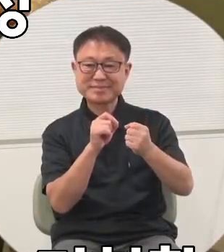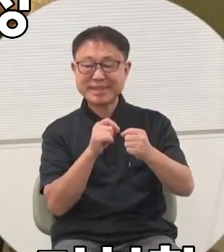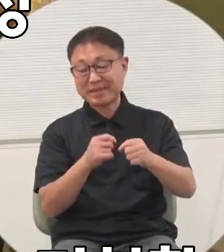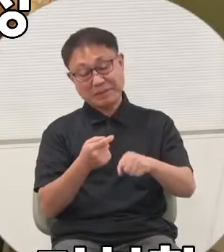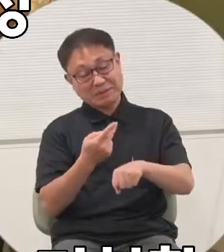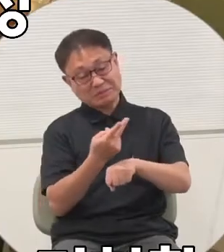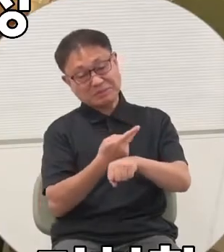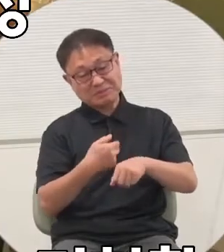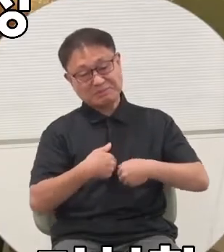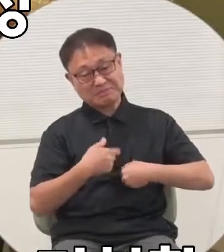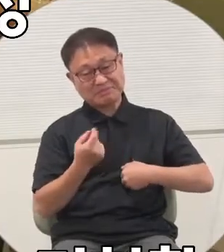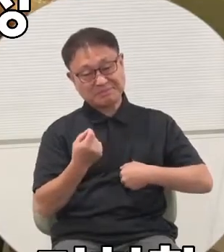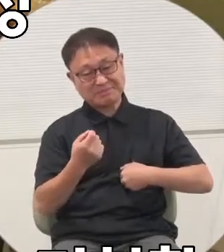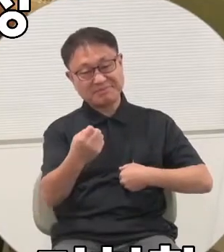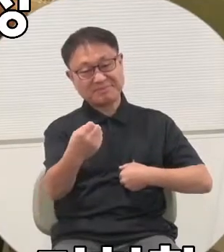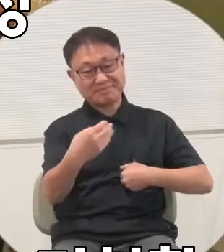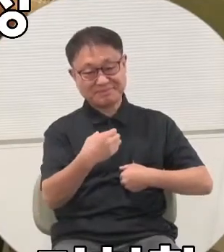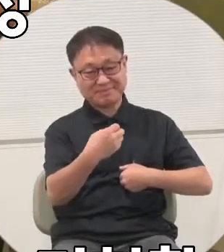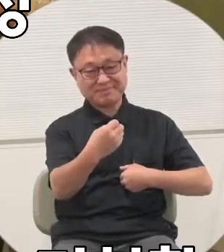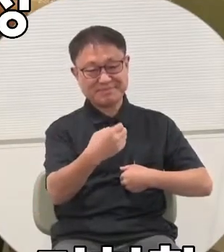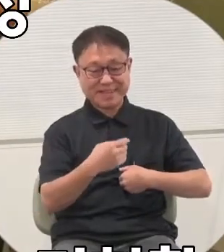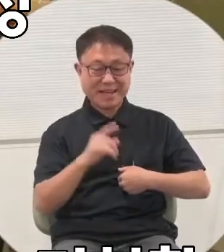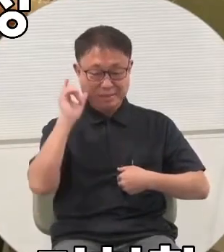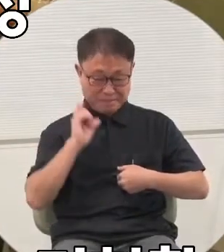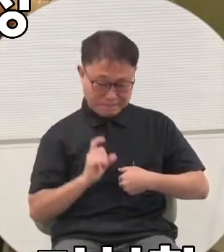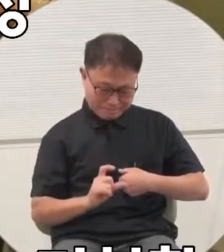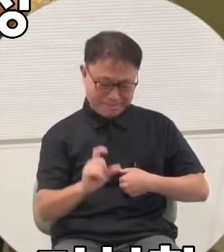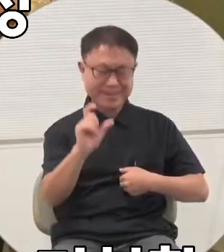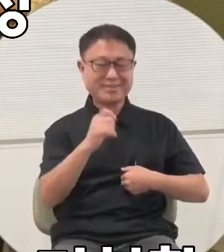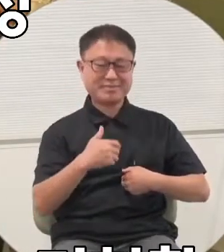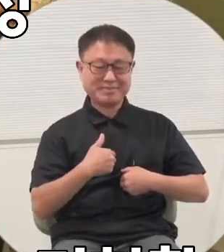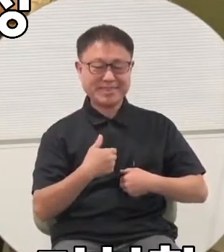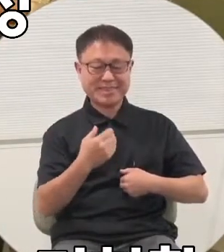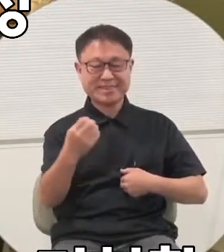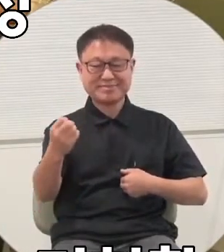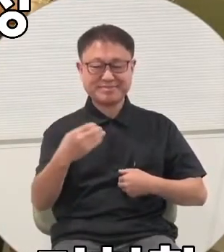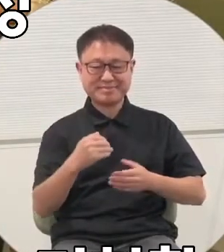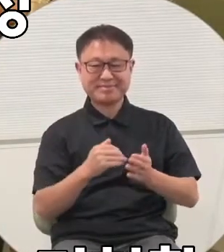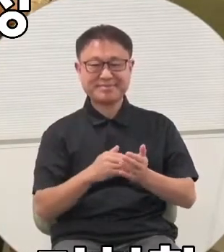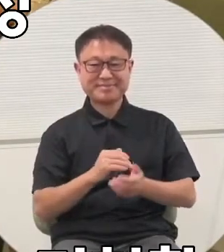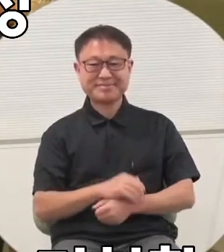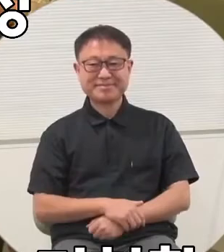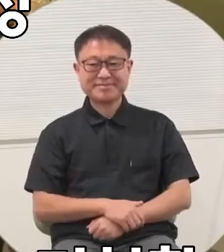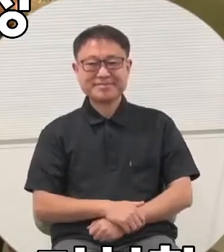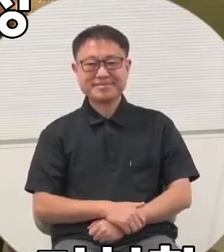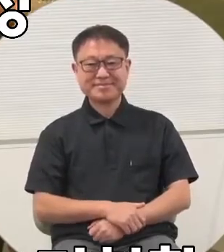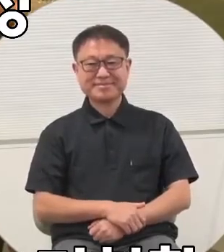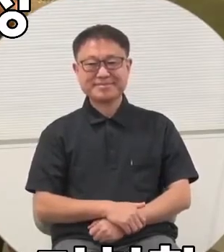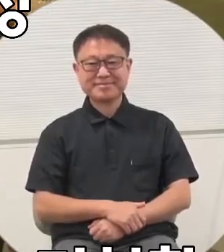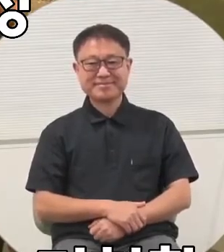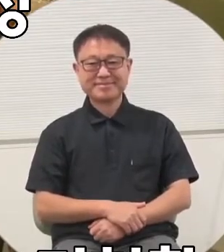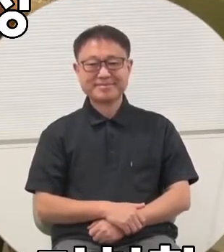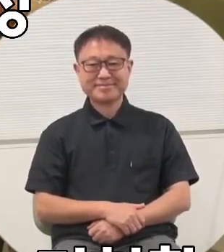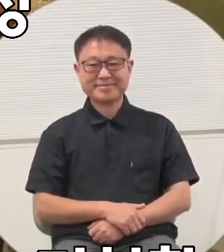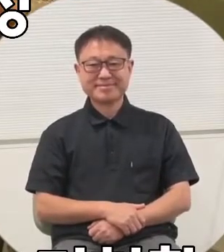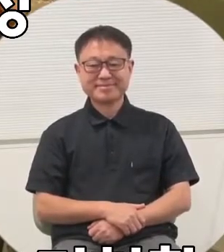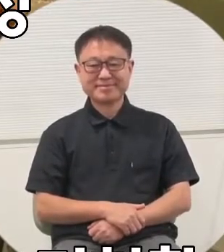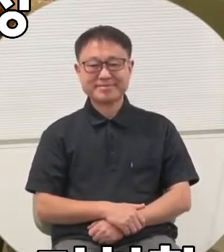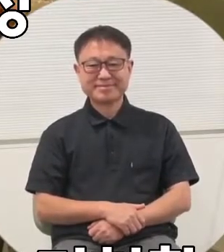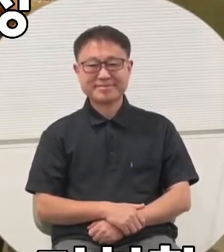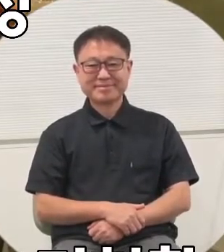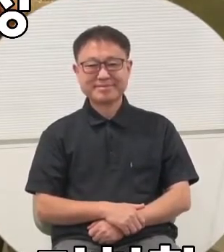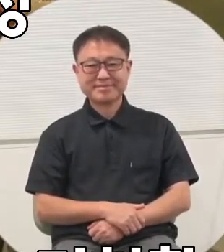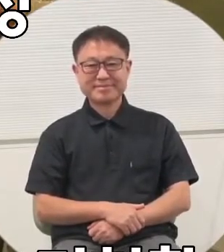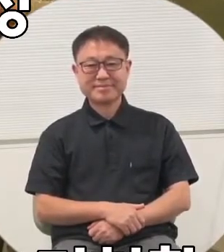해야 될 것 같은데. 그러게요. 네, 다음 다음 되나요? 집에 안 가시고 이제 남으세요. 네,